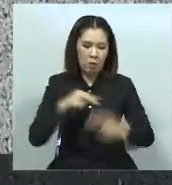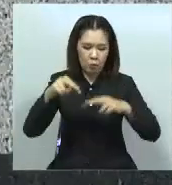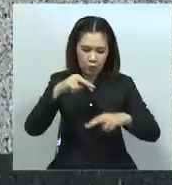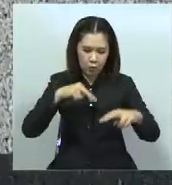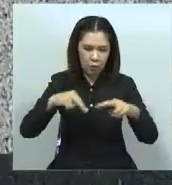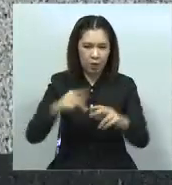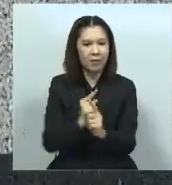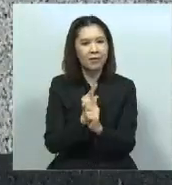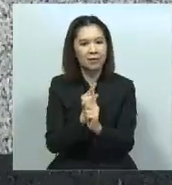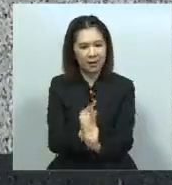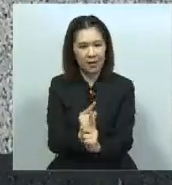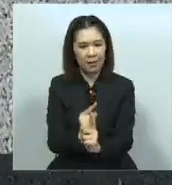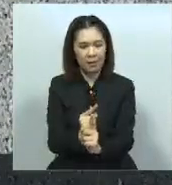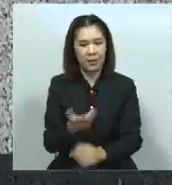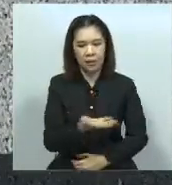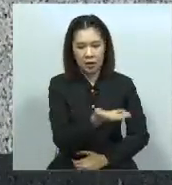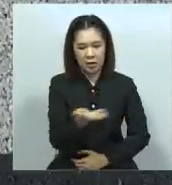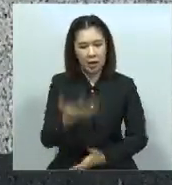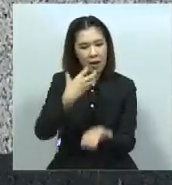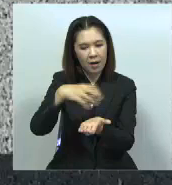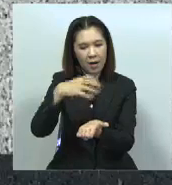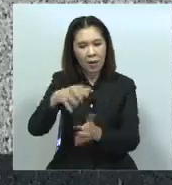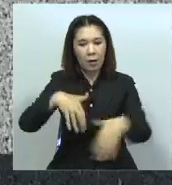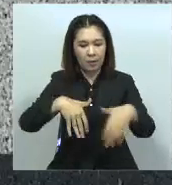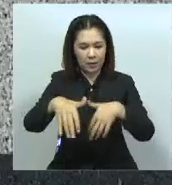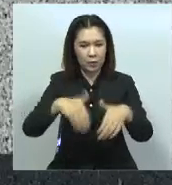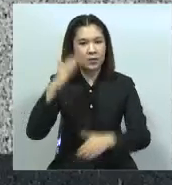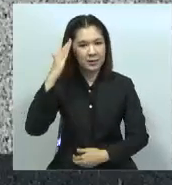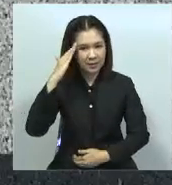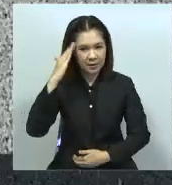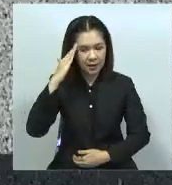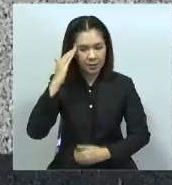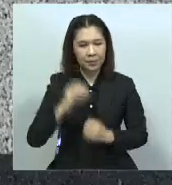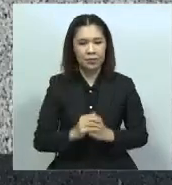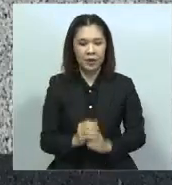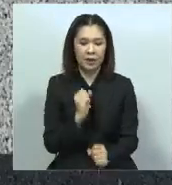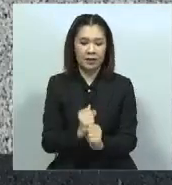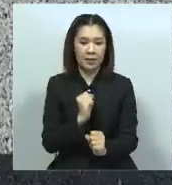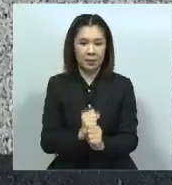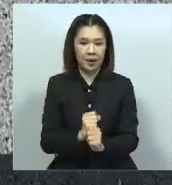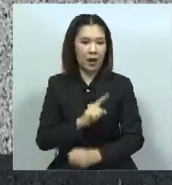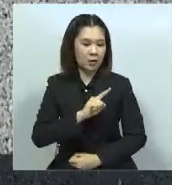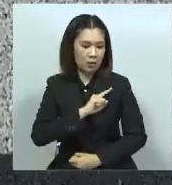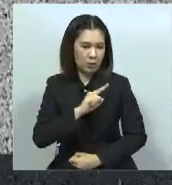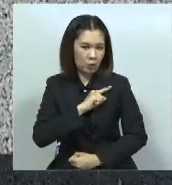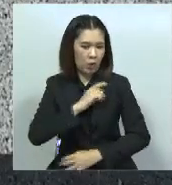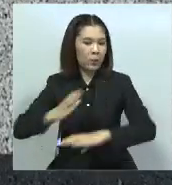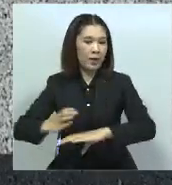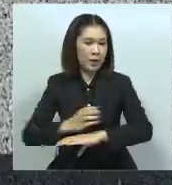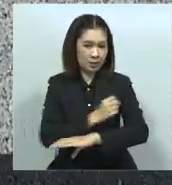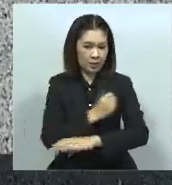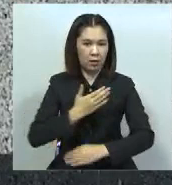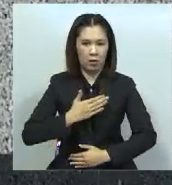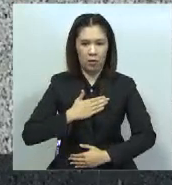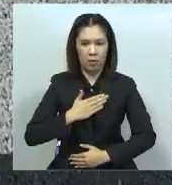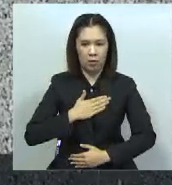คำพูดที่กล่าวไว้กับพี่น้องประชาชนเพราะการทำงานทางการเมืองของผมนั้นผมยึ